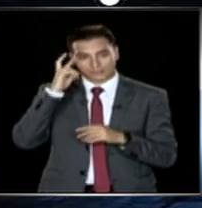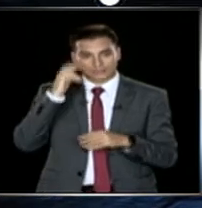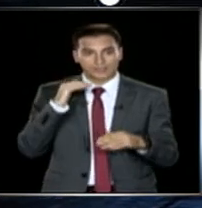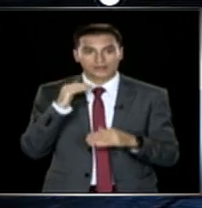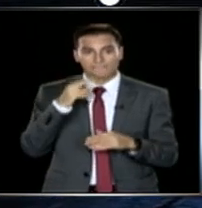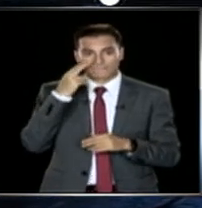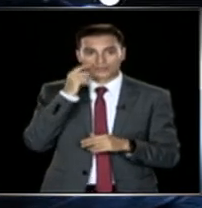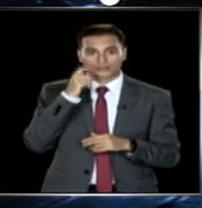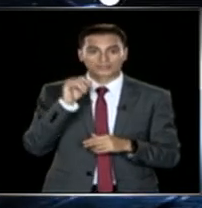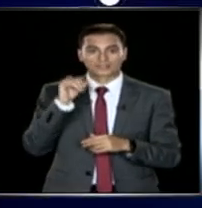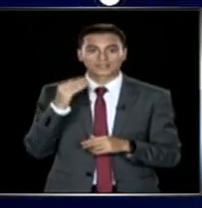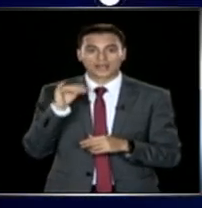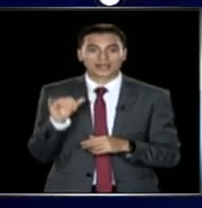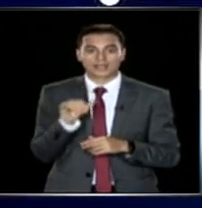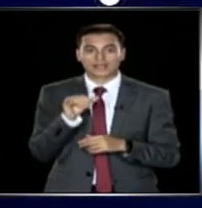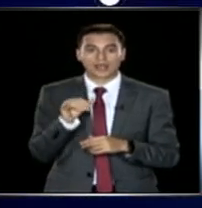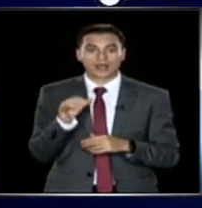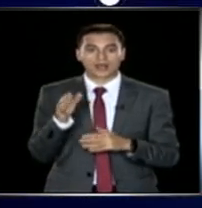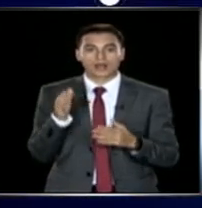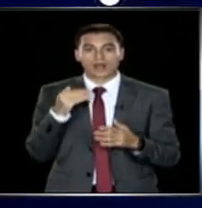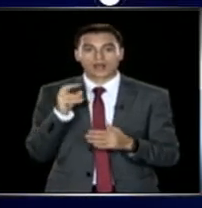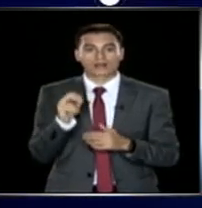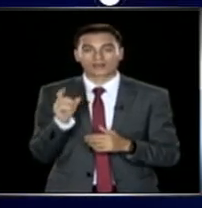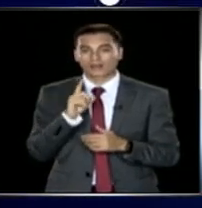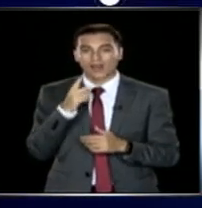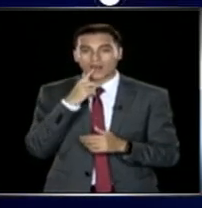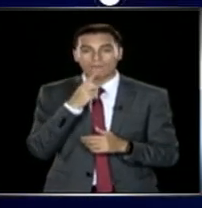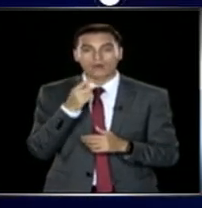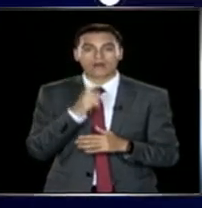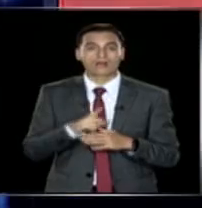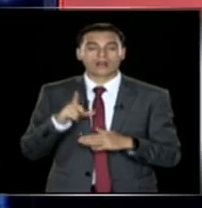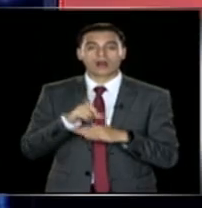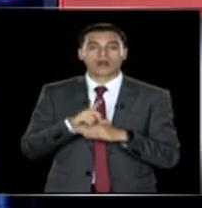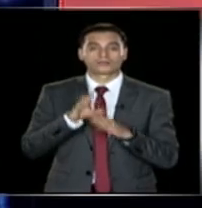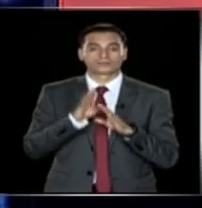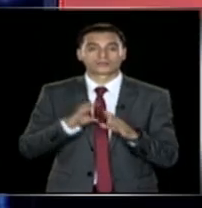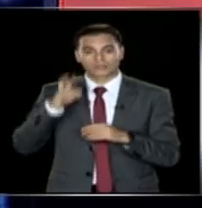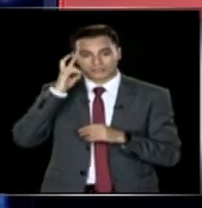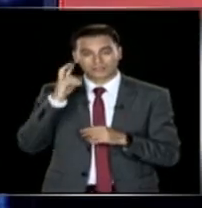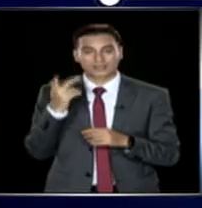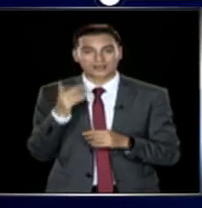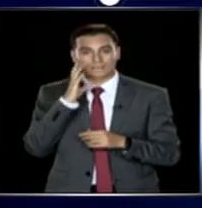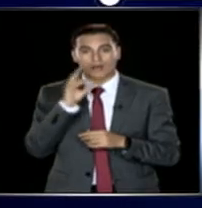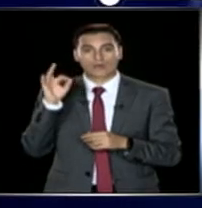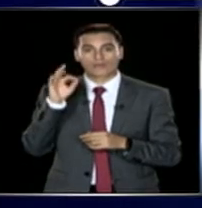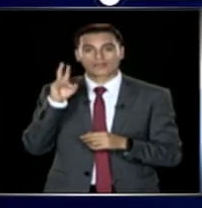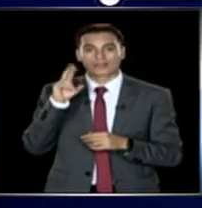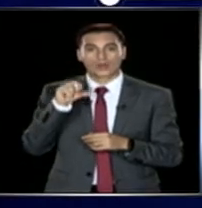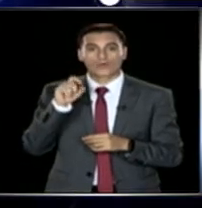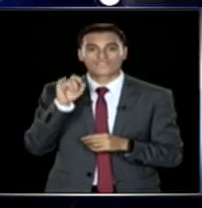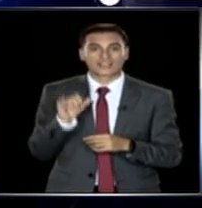محمد علي. يحيى حقي. ده أنا قلت رائد المسرح الذهني. توفيق